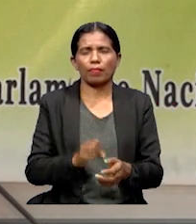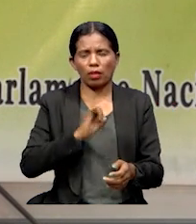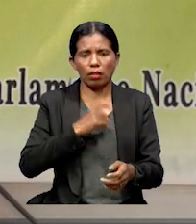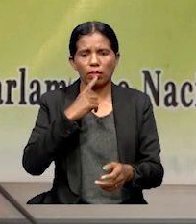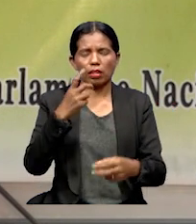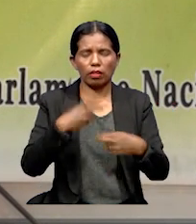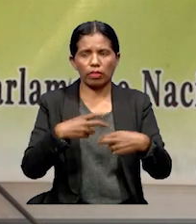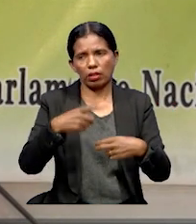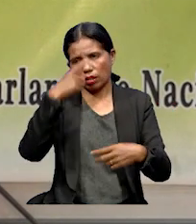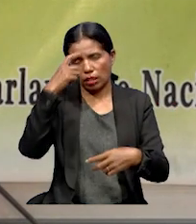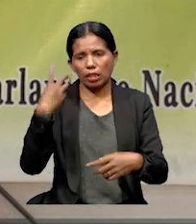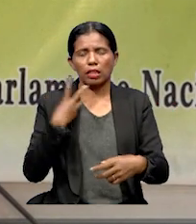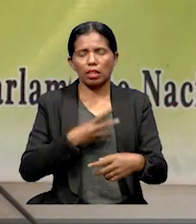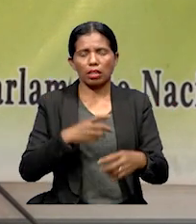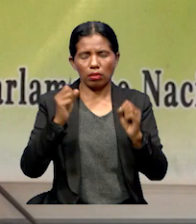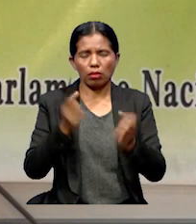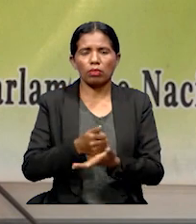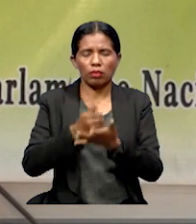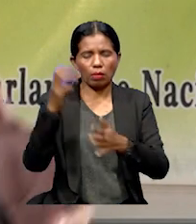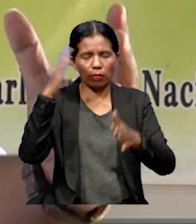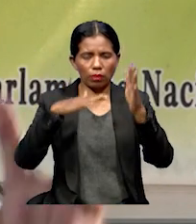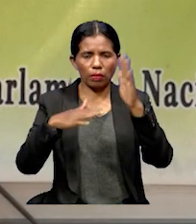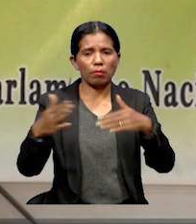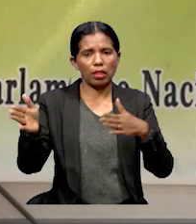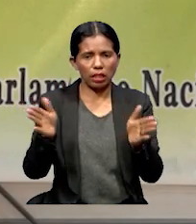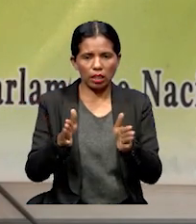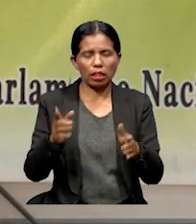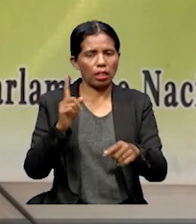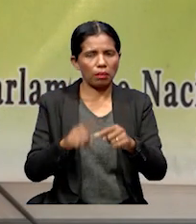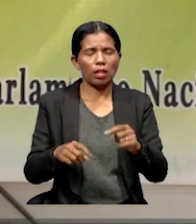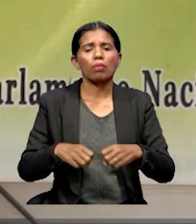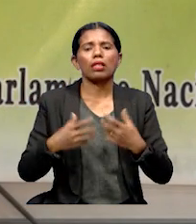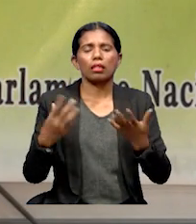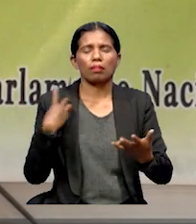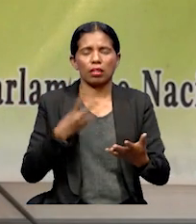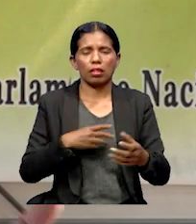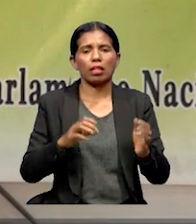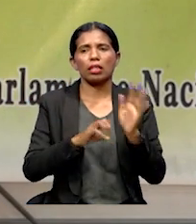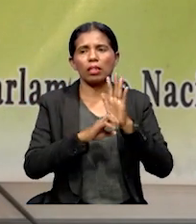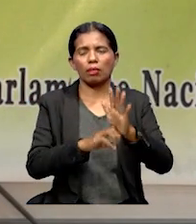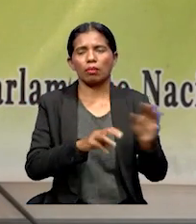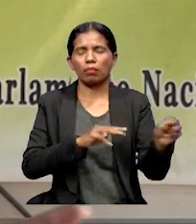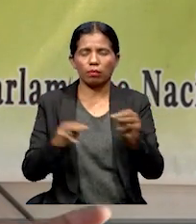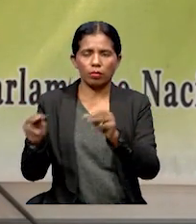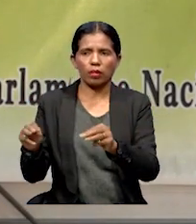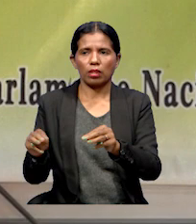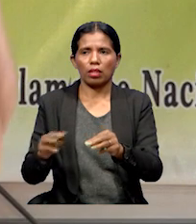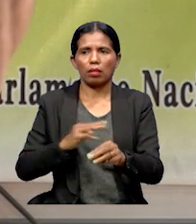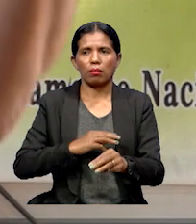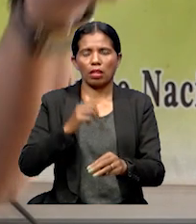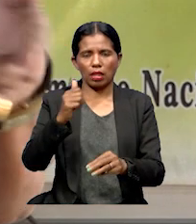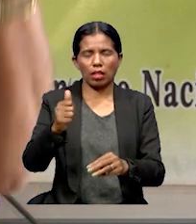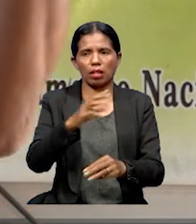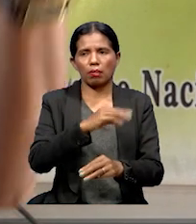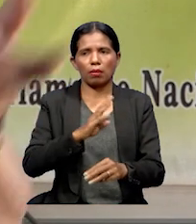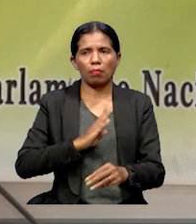também. Ita tu resolve buat ki kira labele, hal nu sama ita tu muda ida ne, ba fil fale por exemplo, ane sa muda ine ba maliana ka, muda ine